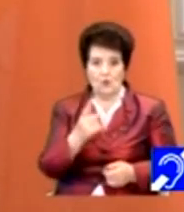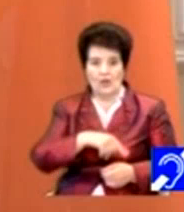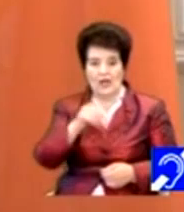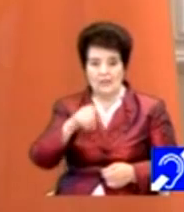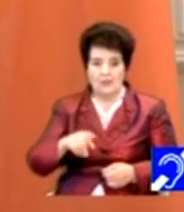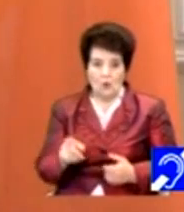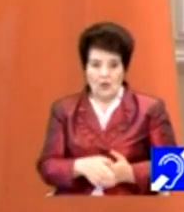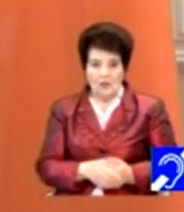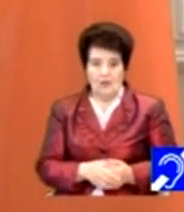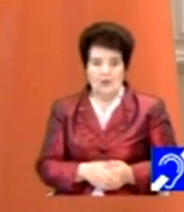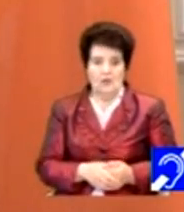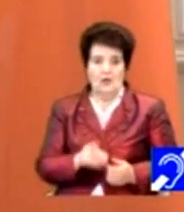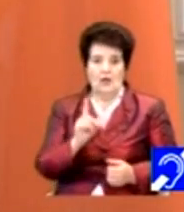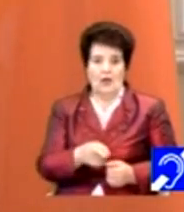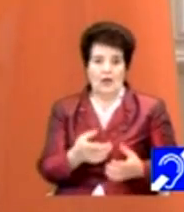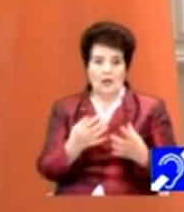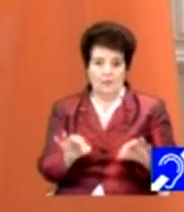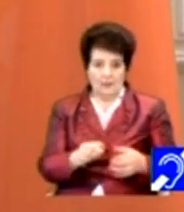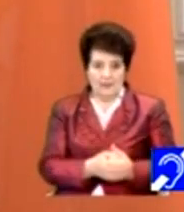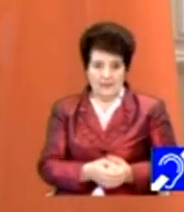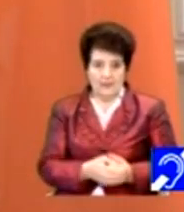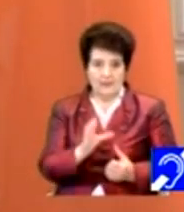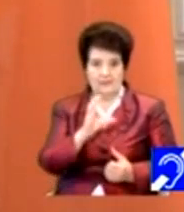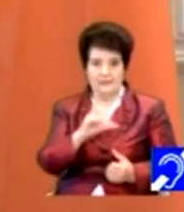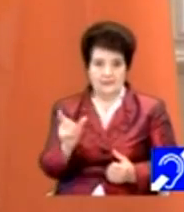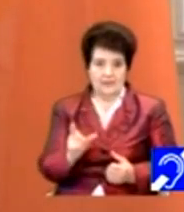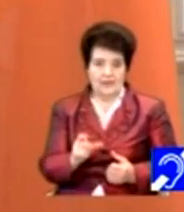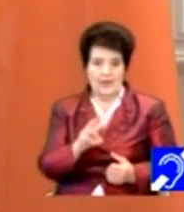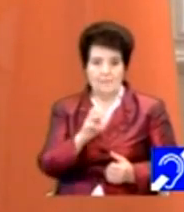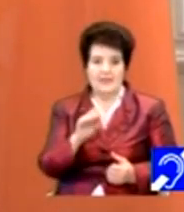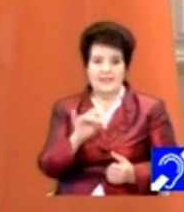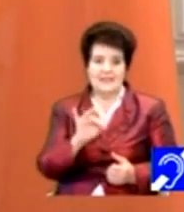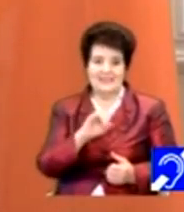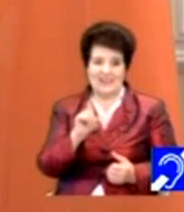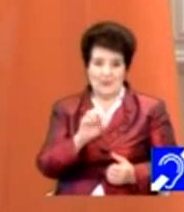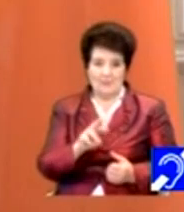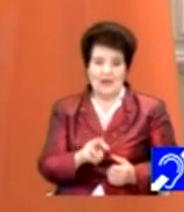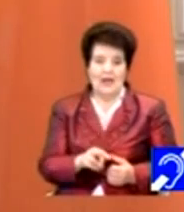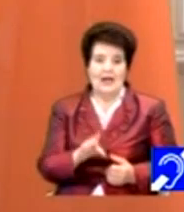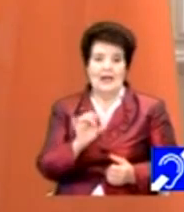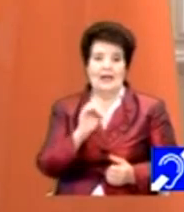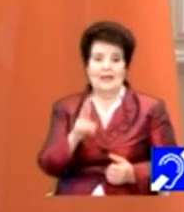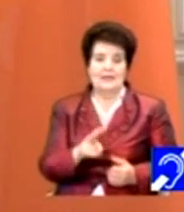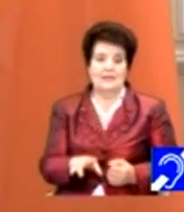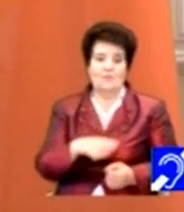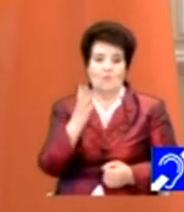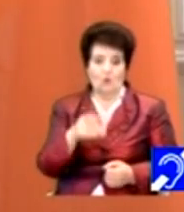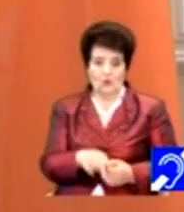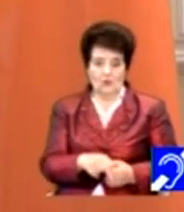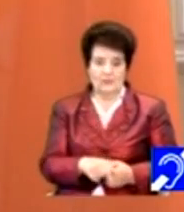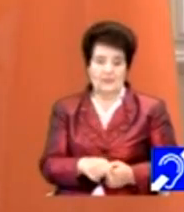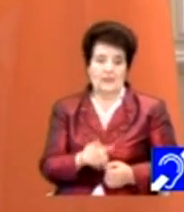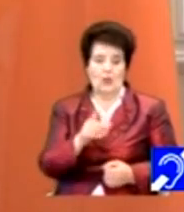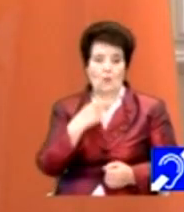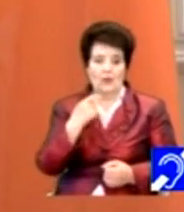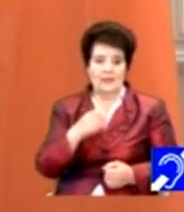articole care ar permite să minimizăm riscurile de implicare a forțelor externe în politica internă a